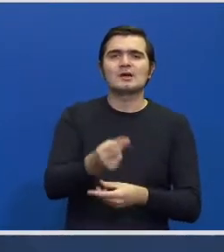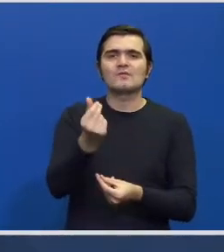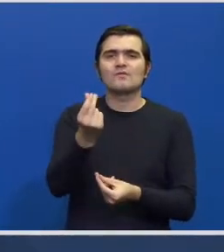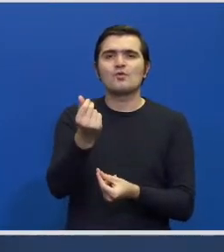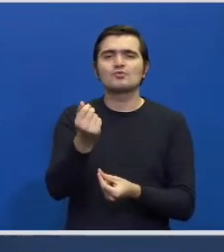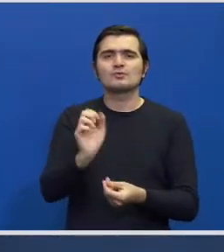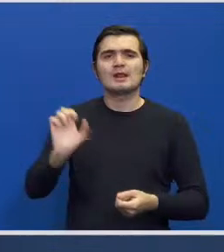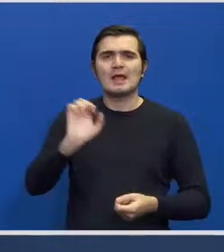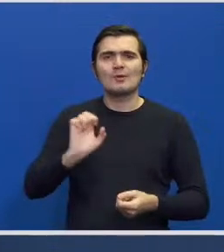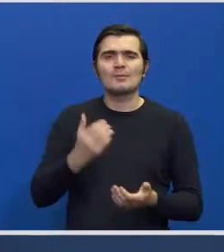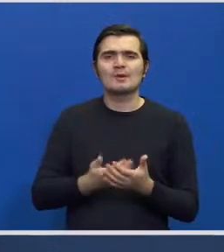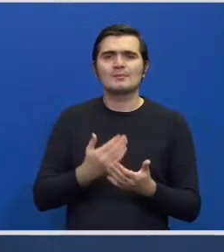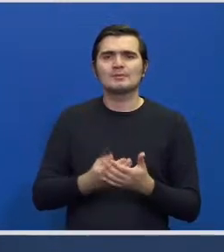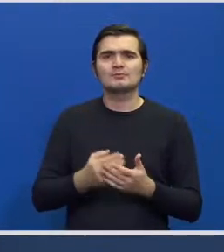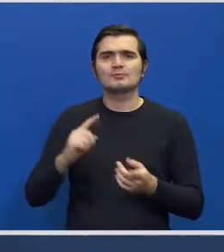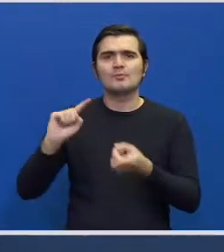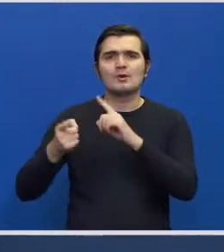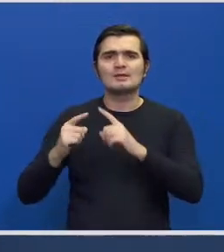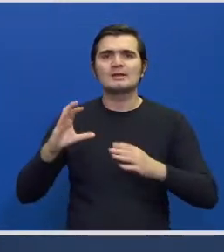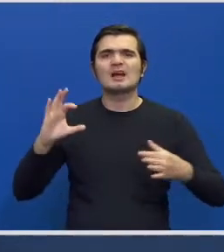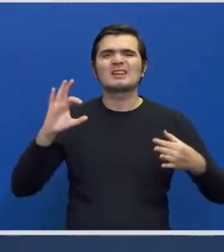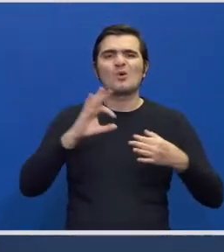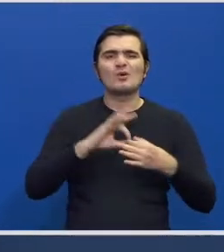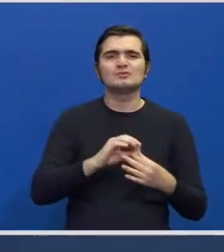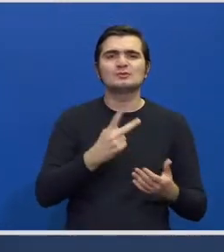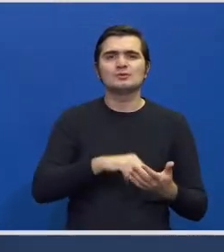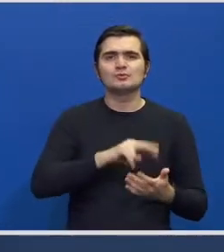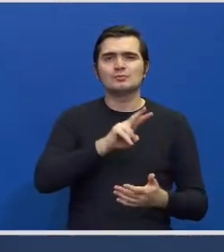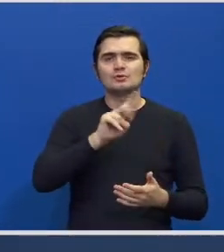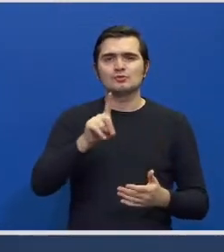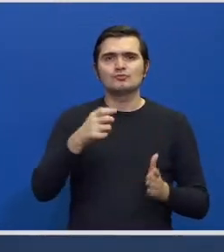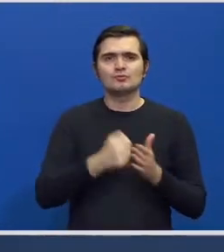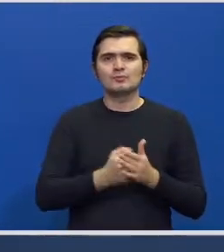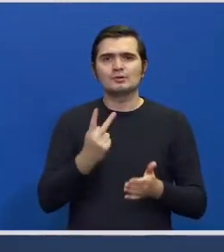fondurilor europene pentru politica de coeziune